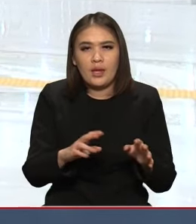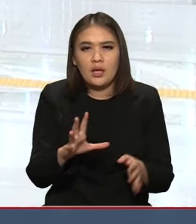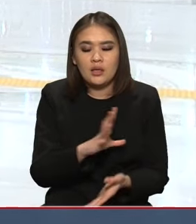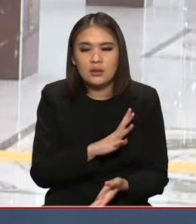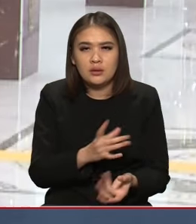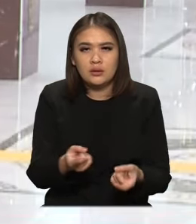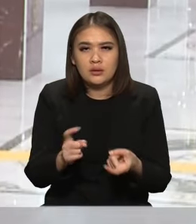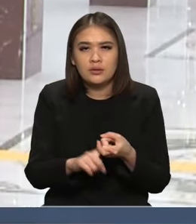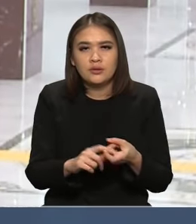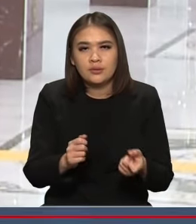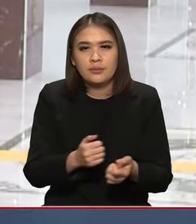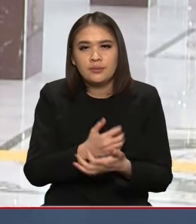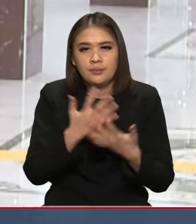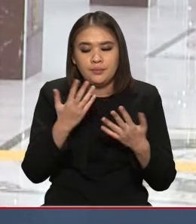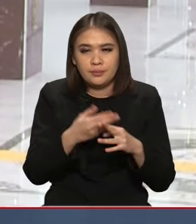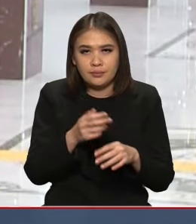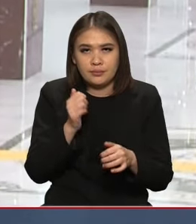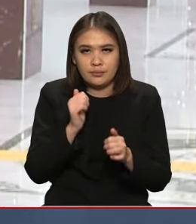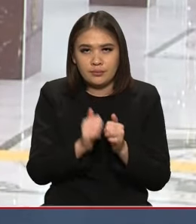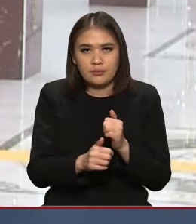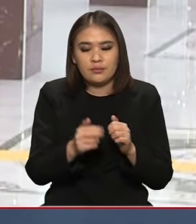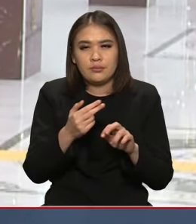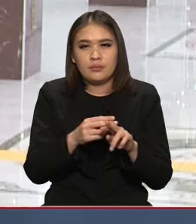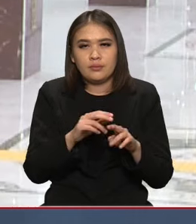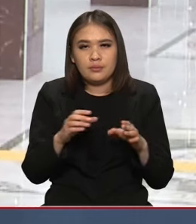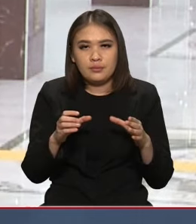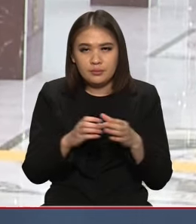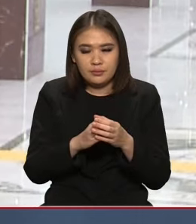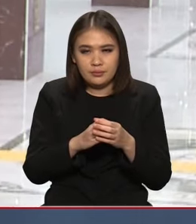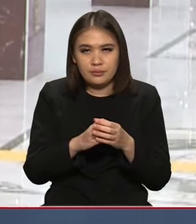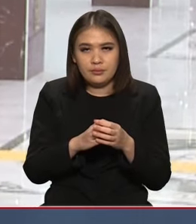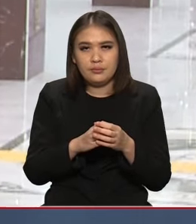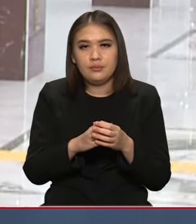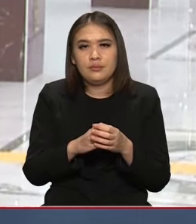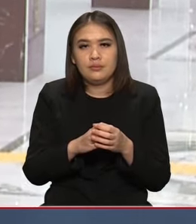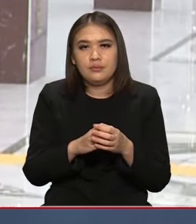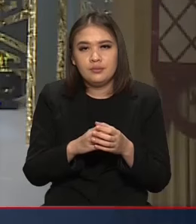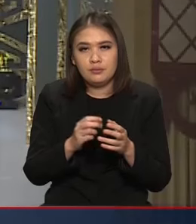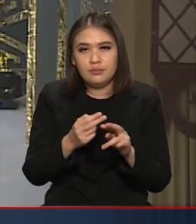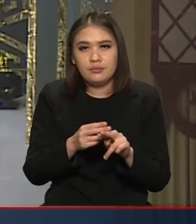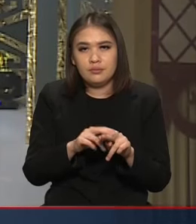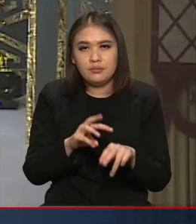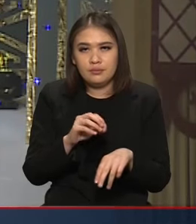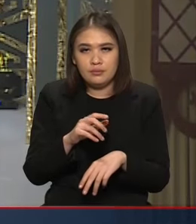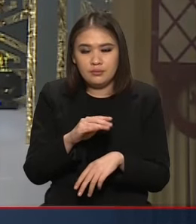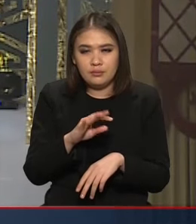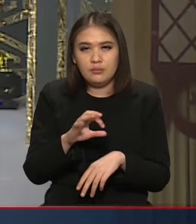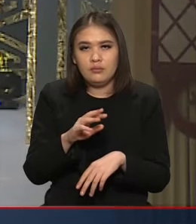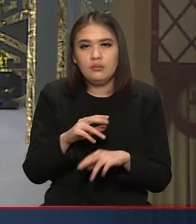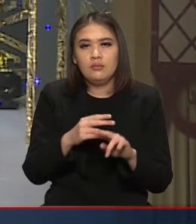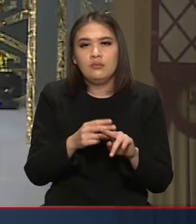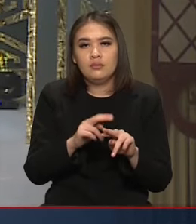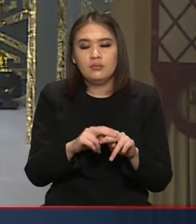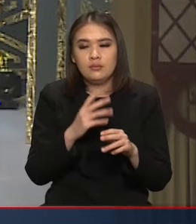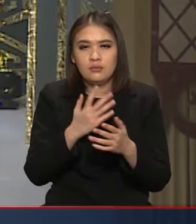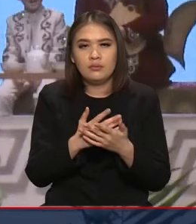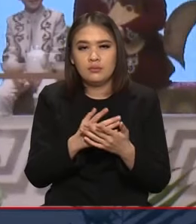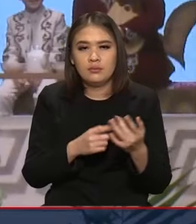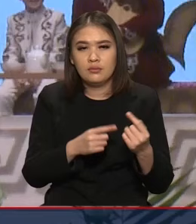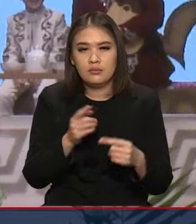жарқырап көрінді. Бұл тұтастай алғанда ұлттың руханиятына жасалып жатқан үлкен мега жоба. Қос өңірдің өнерпаздары айтыстан